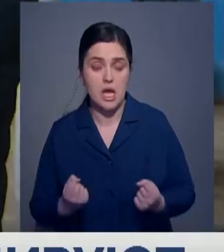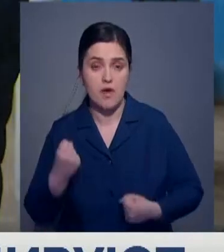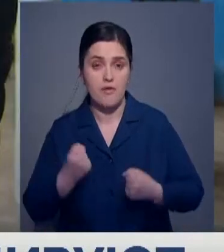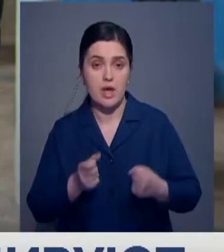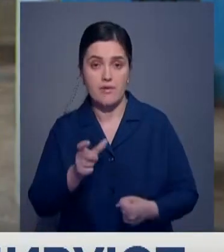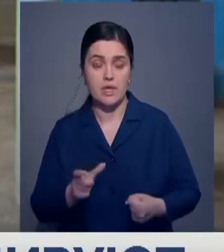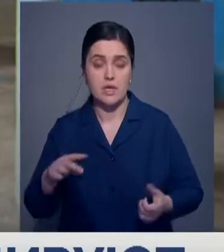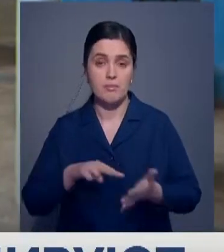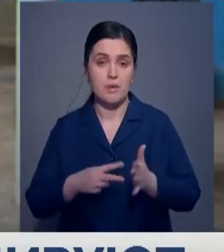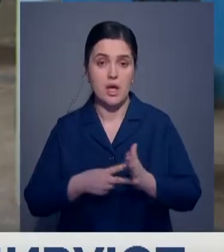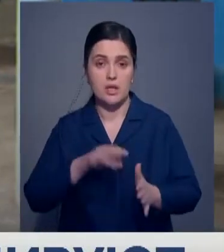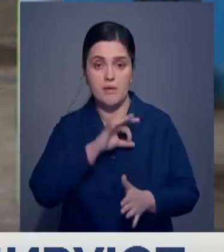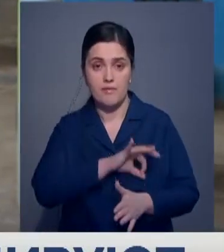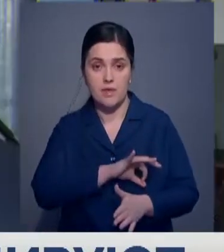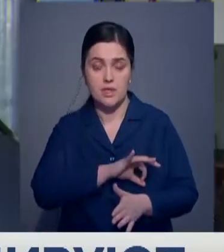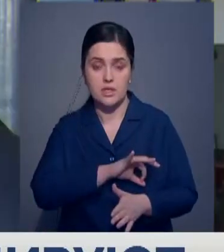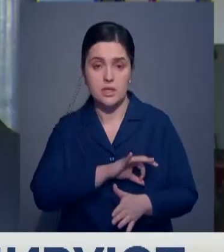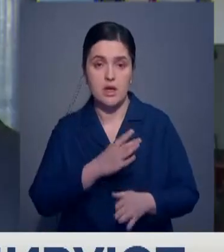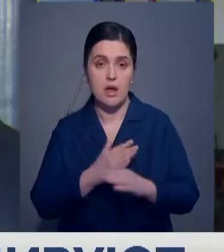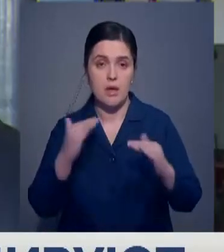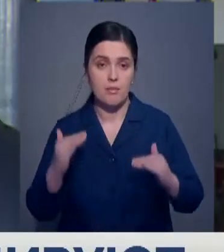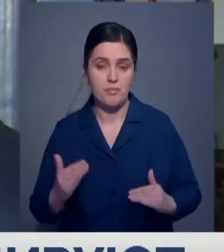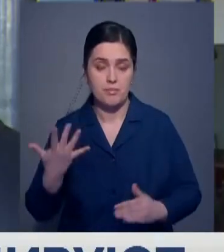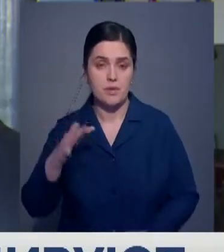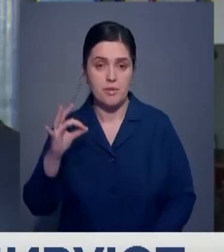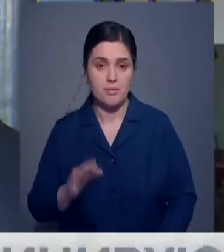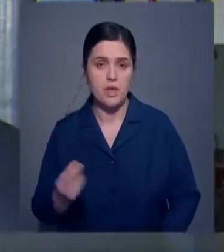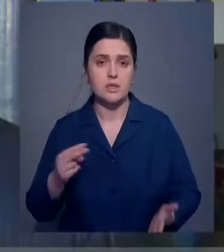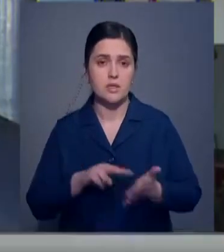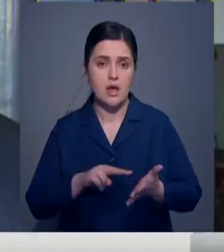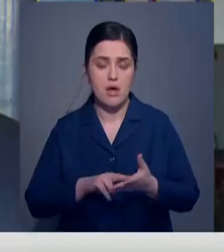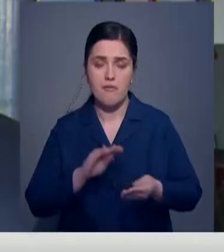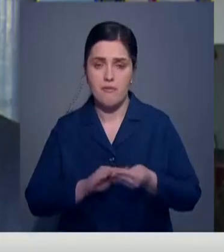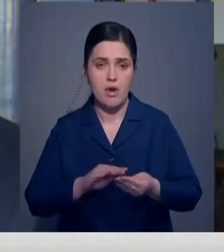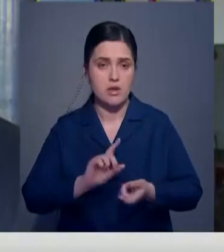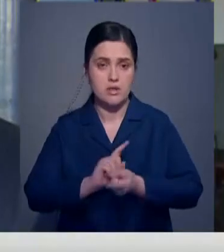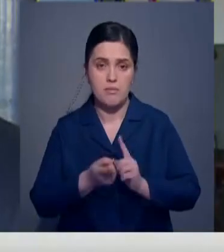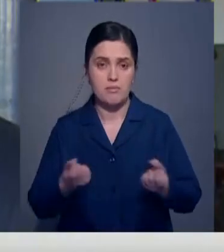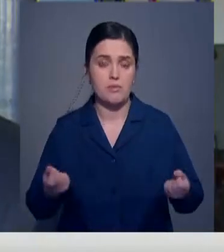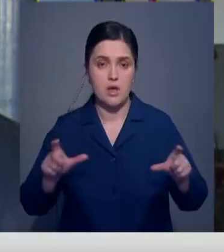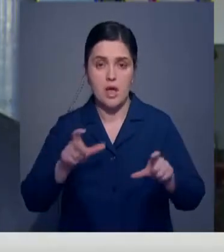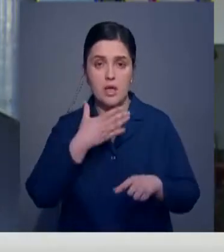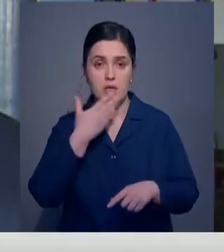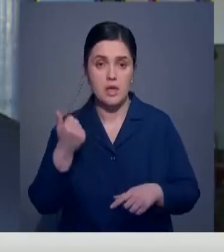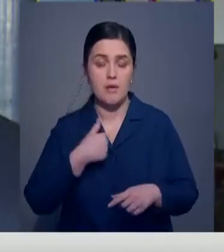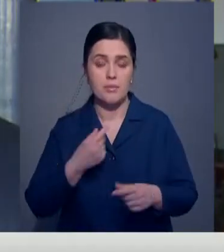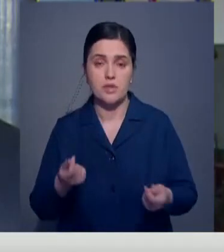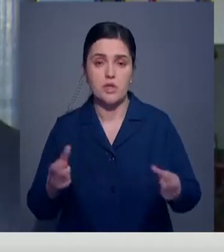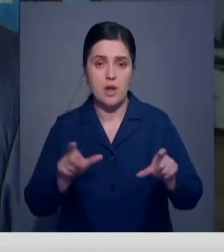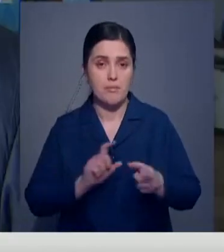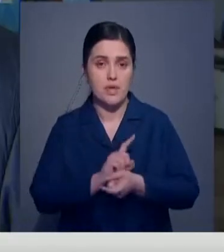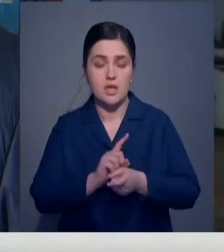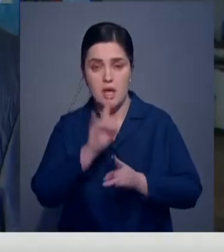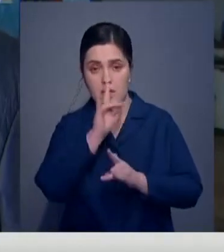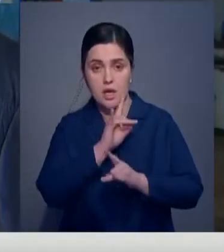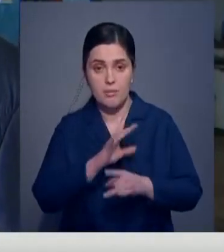план выручки сделали в половину меньше. Ценовая политика остается такая же, безизменно. То есть, получается, мы тарифы никакие ничего не меняем.